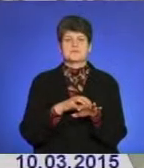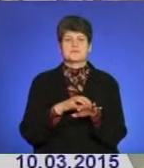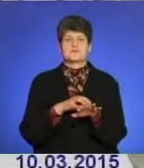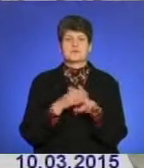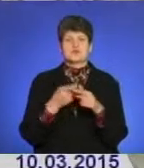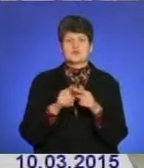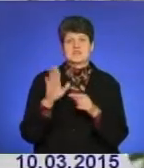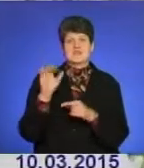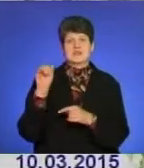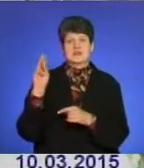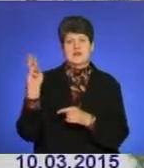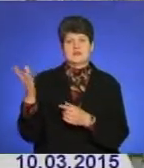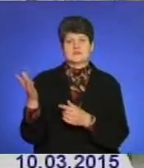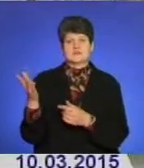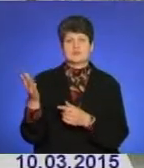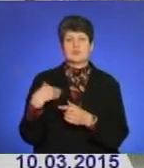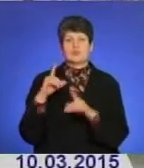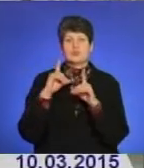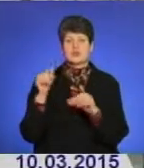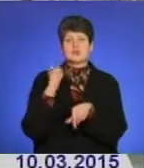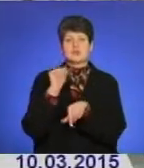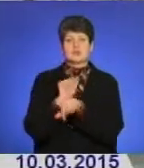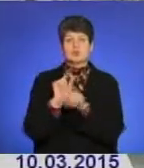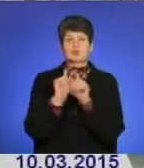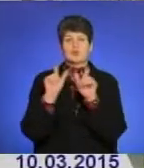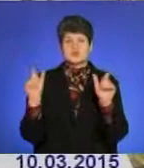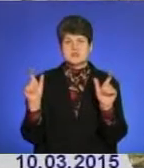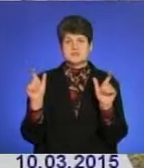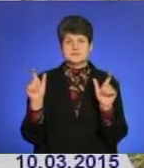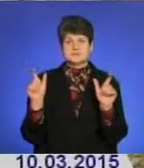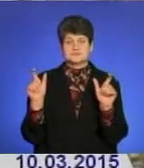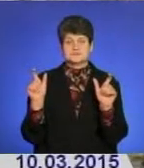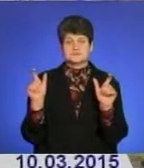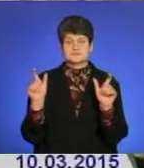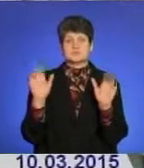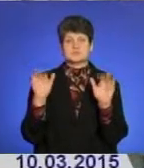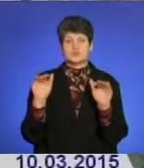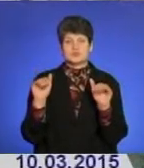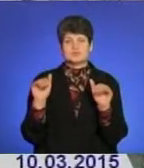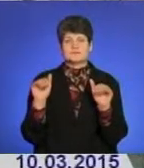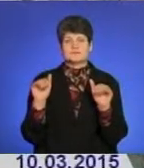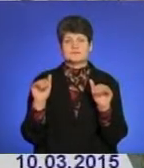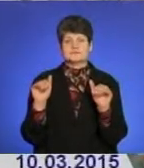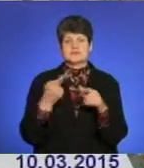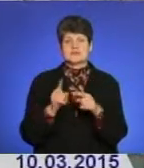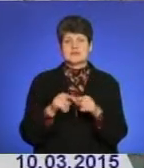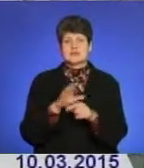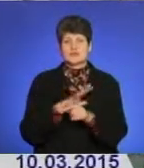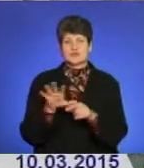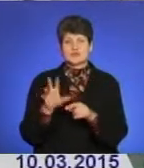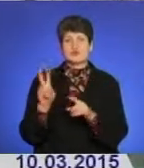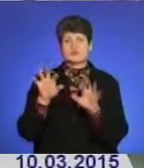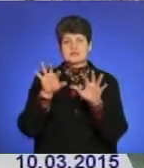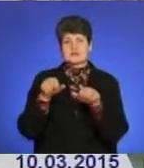то це від Віталіка. Він поїхав на блокпост, на Балу, і потім оце його не було, десь його забрали